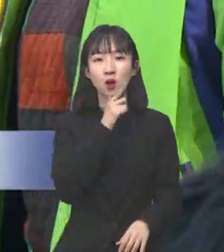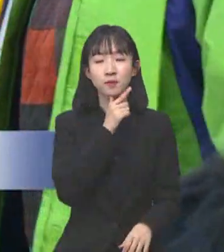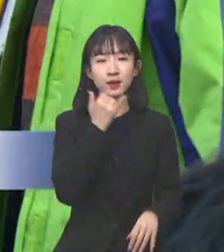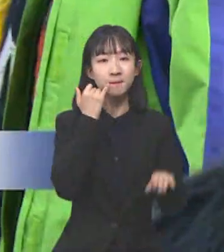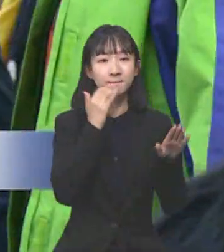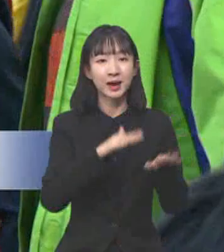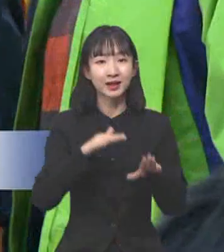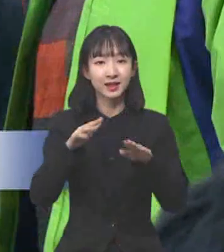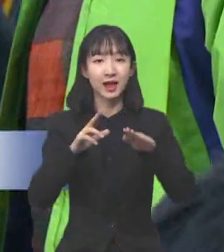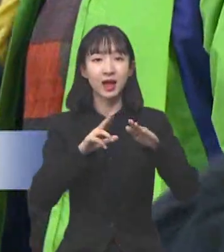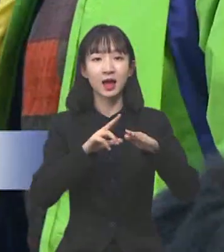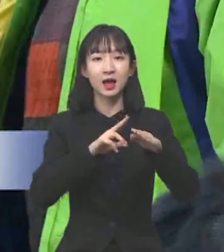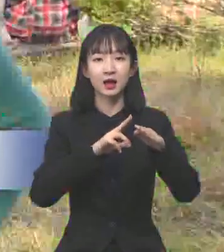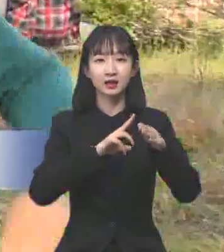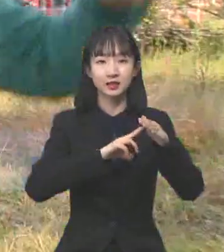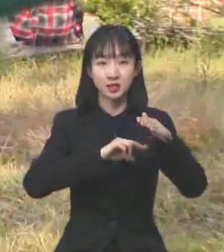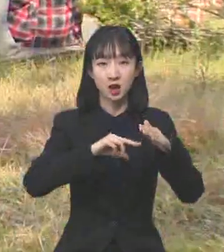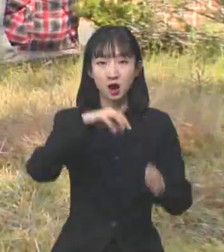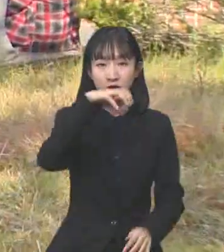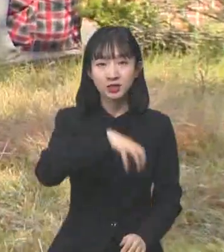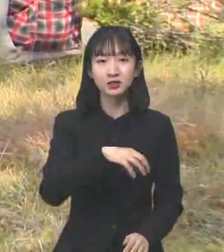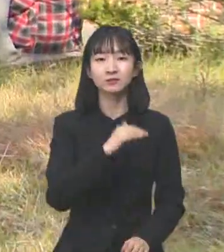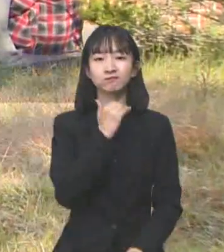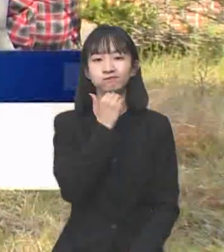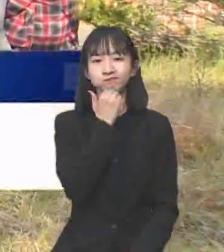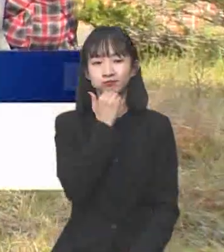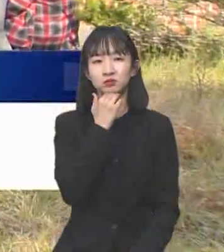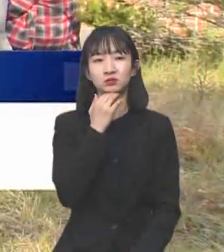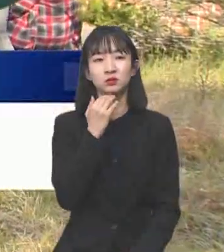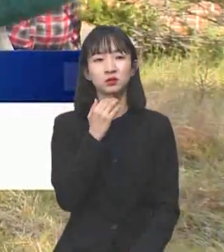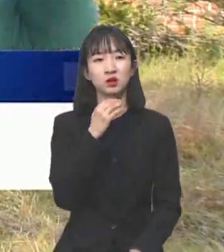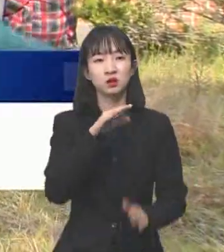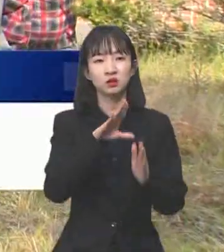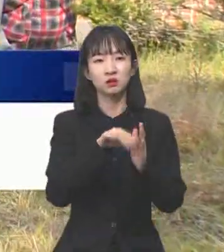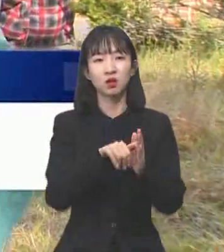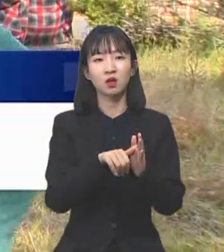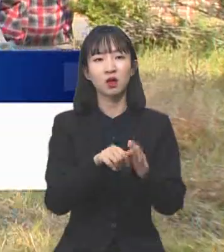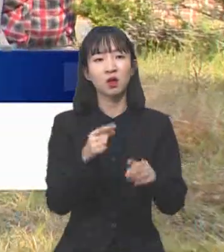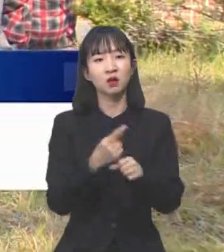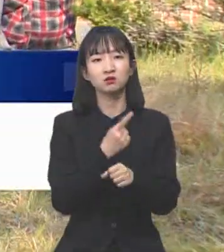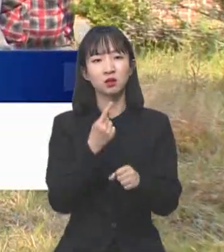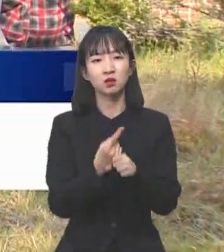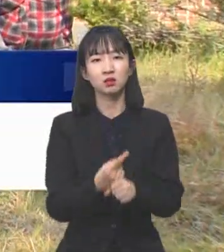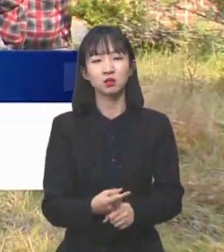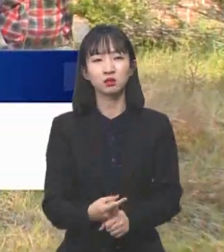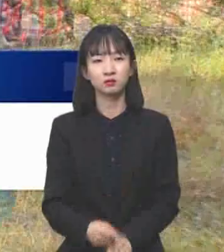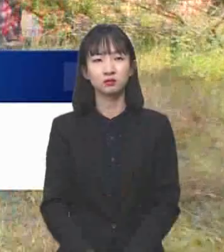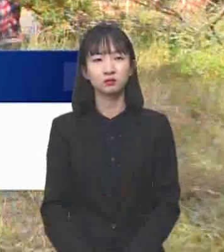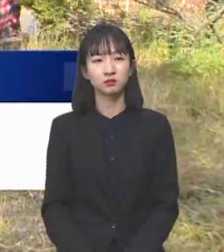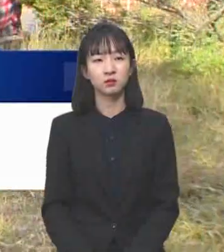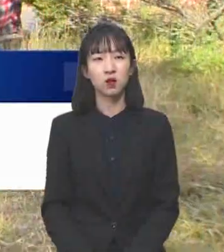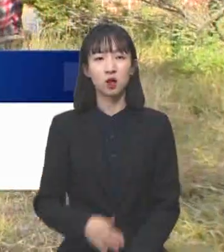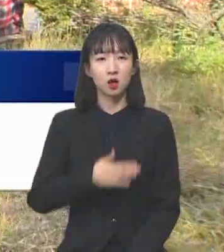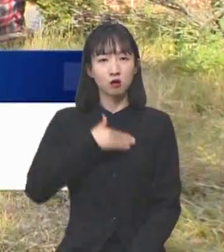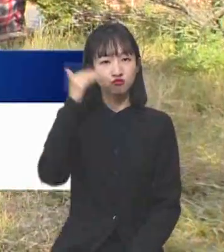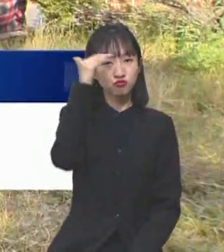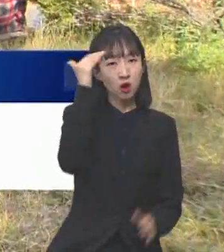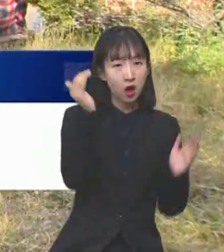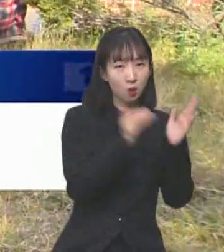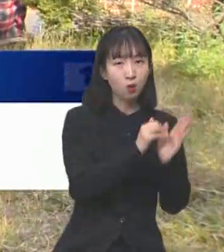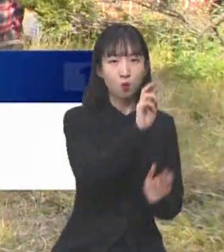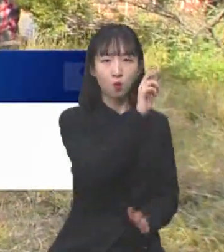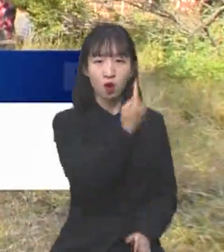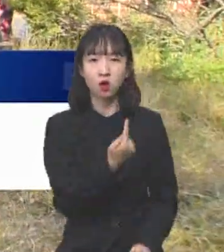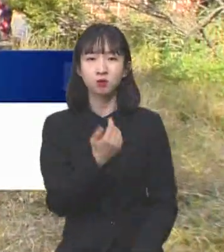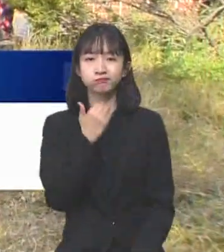인원이 100명이 넘을 정도입니다 저 또 동화마을 가서 구경하고 지금의 기관지가 1시간 넘었어요 하지만 1 3 소통의 달인 은